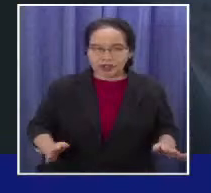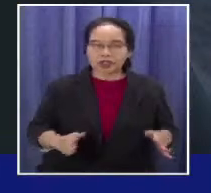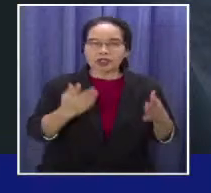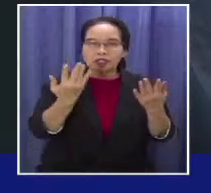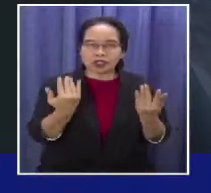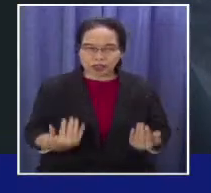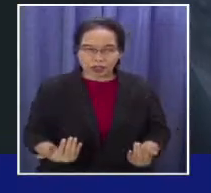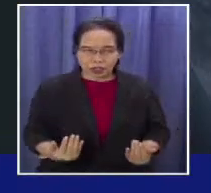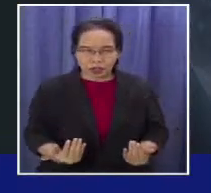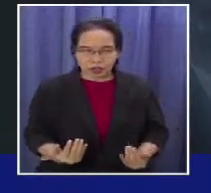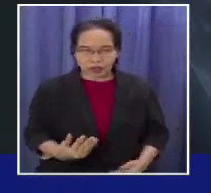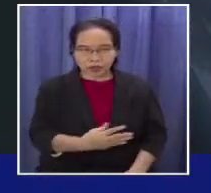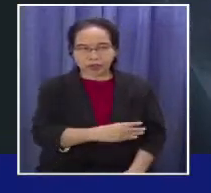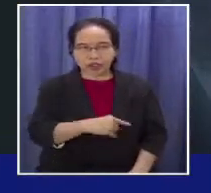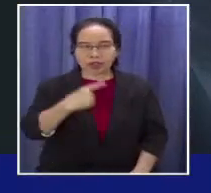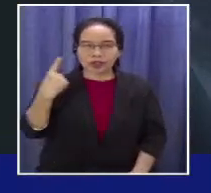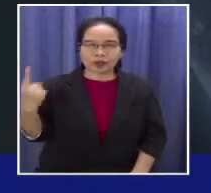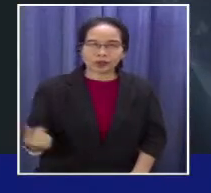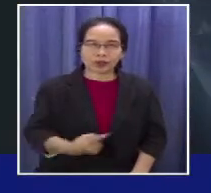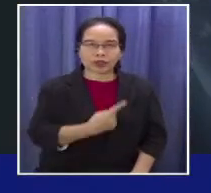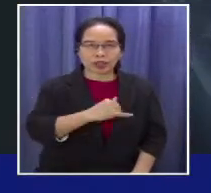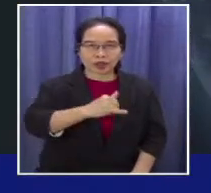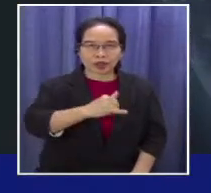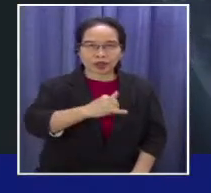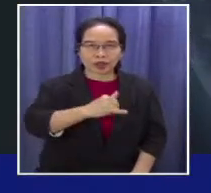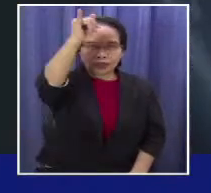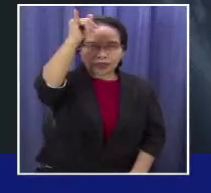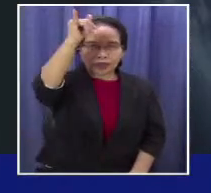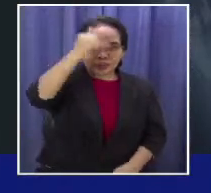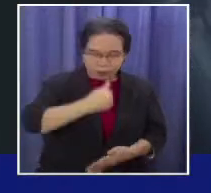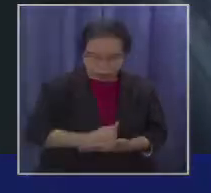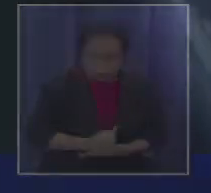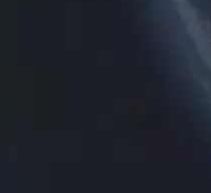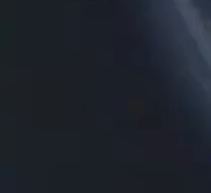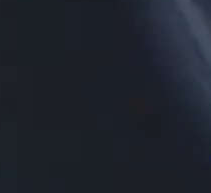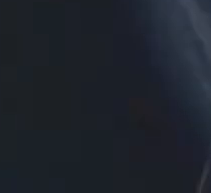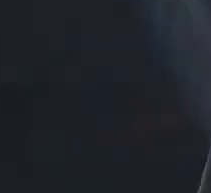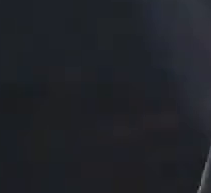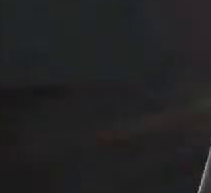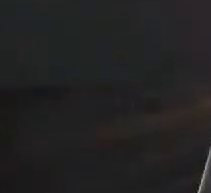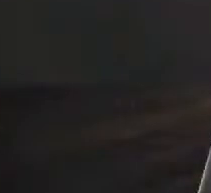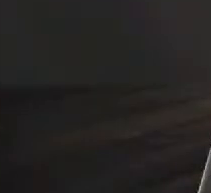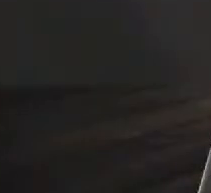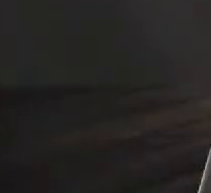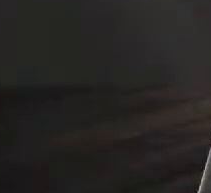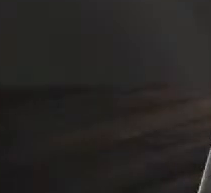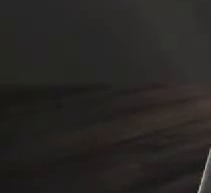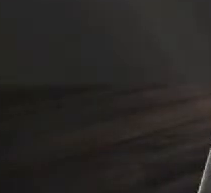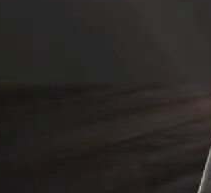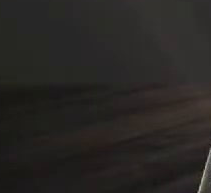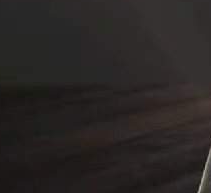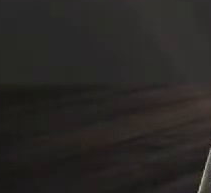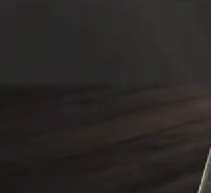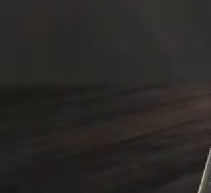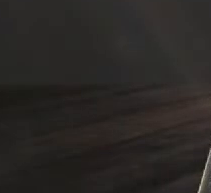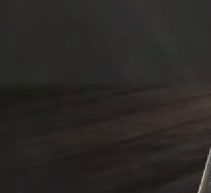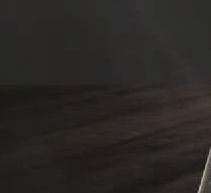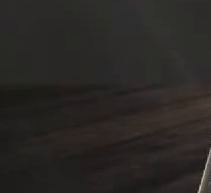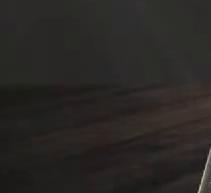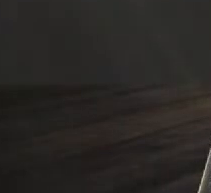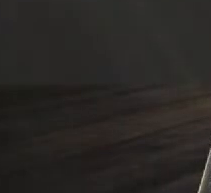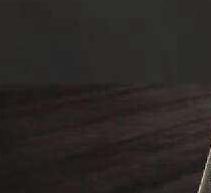mu ayɔnkoyɛ ɛntena yɛn nyinaa koma mu nkanka yɛn mma mu sisiɛ ne daa nyinaa. Amen.